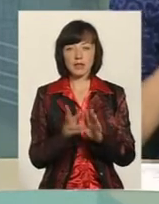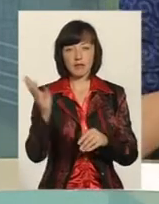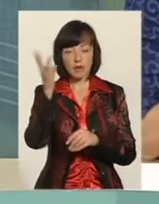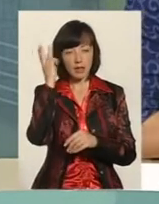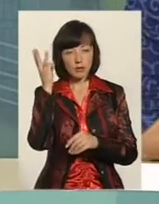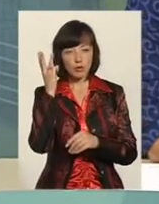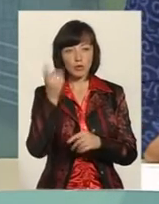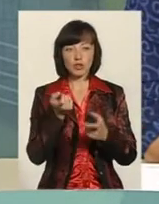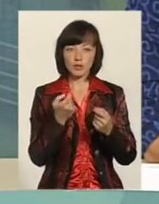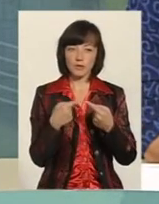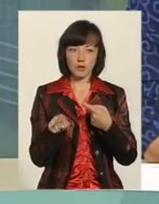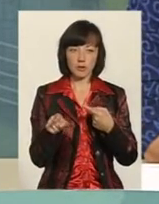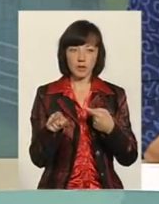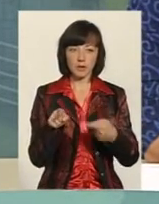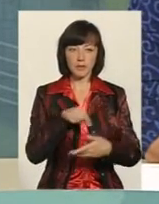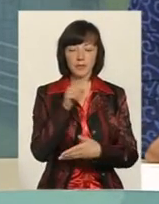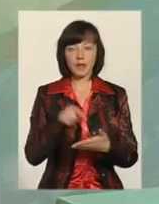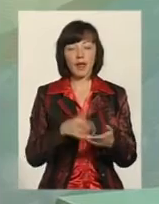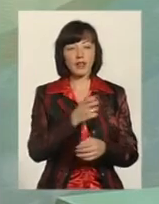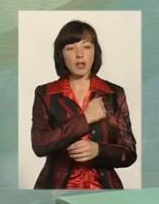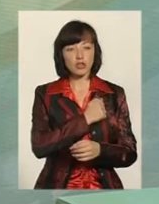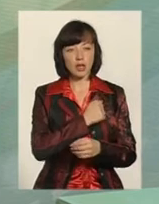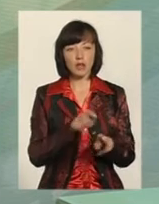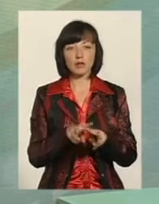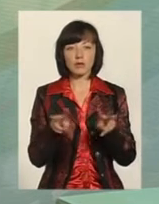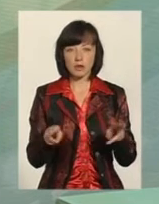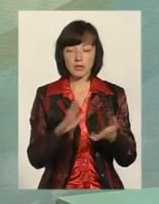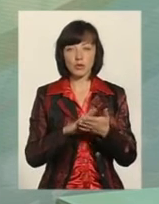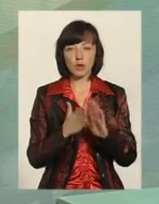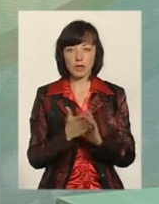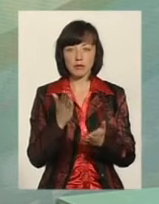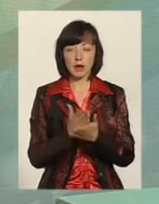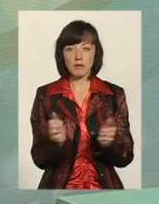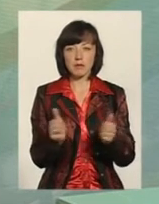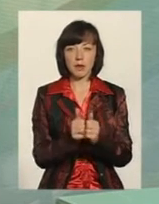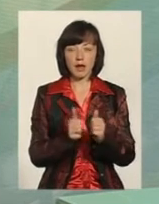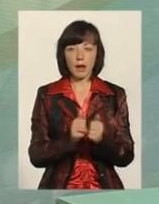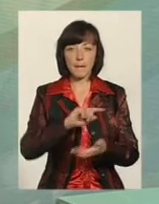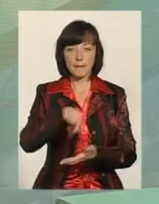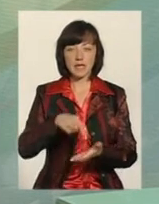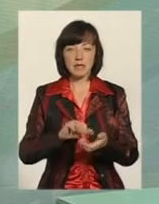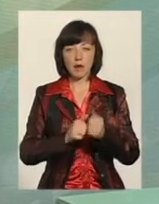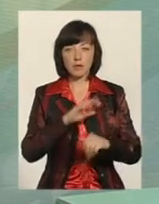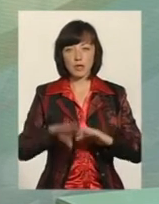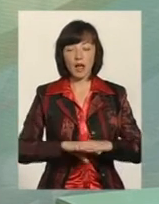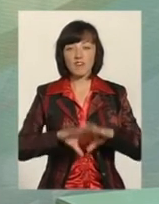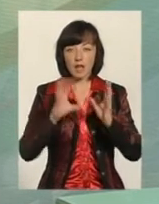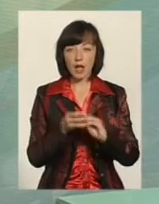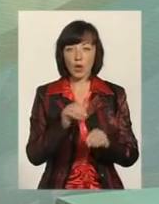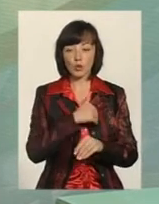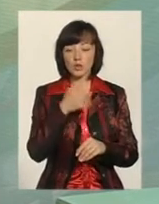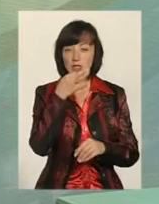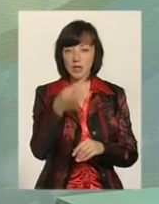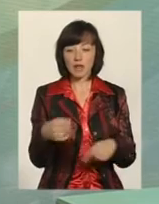а чи вона теж відмінна? Ні, на жаль, таку саму ситуацію ми маємо біля міста Кам'янця-Подільського. Я взагалі вам хочу сказати, що таку